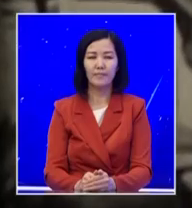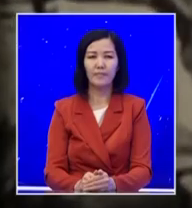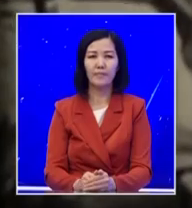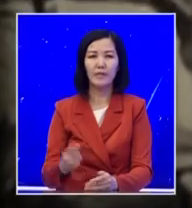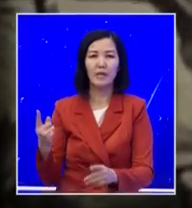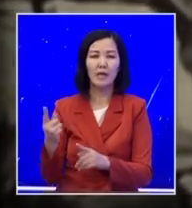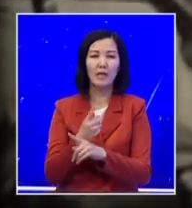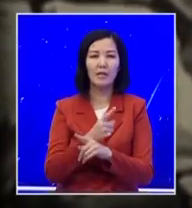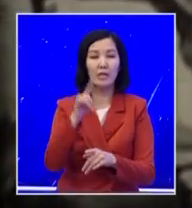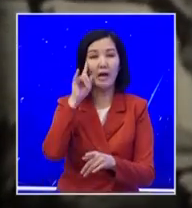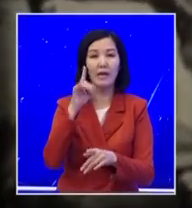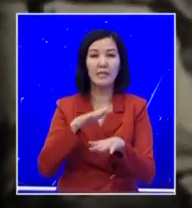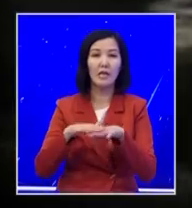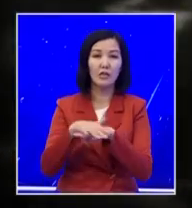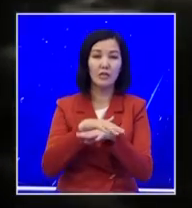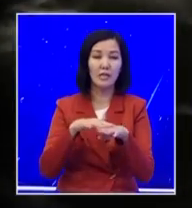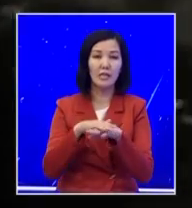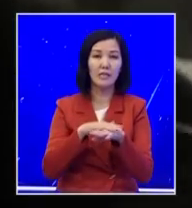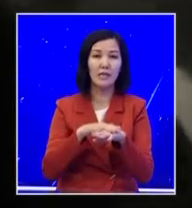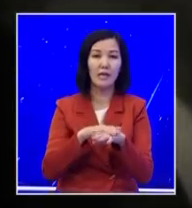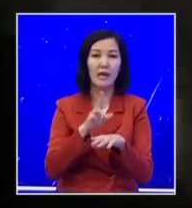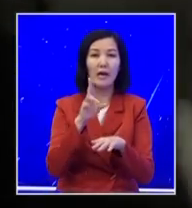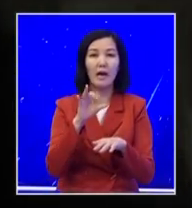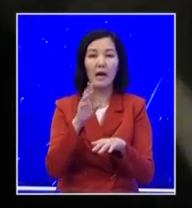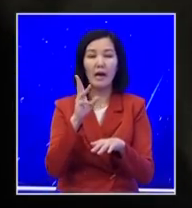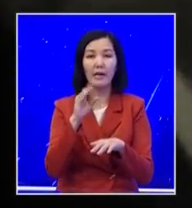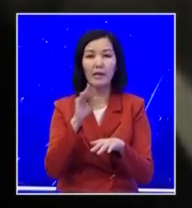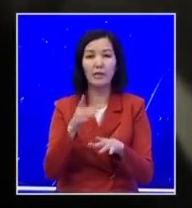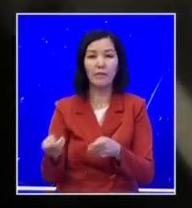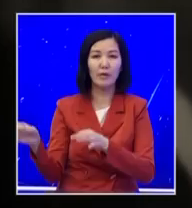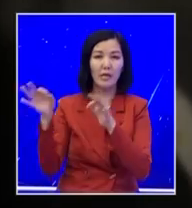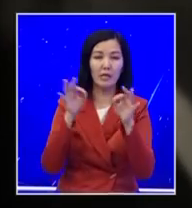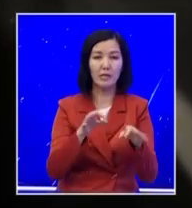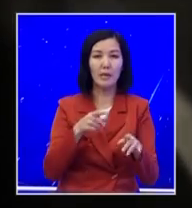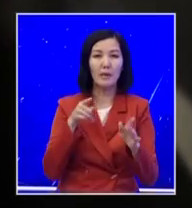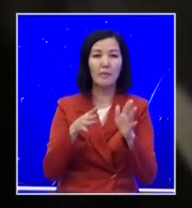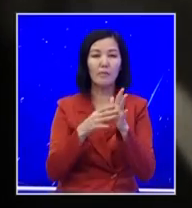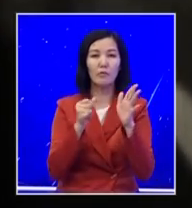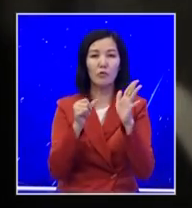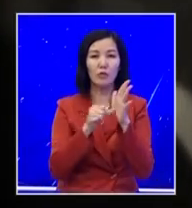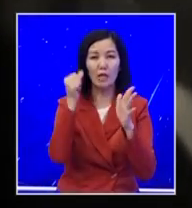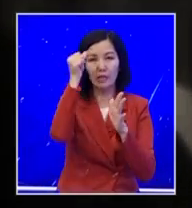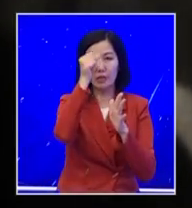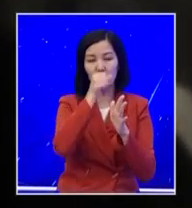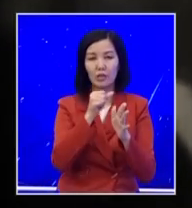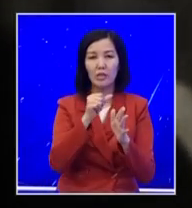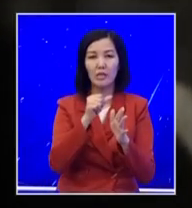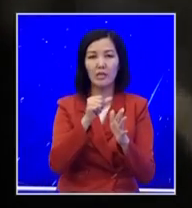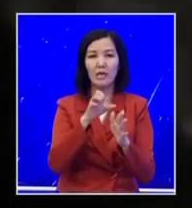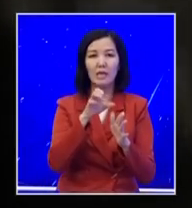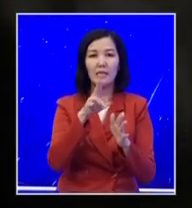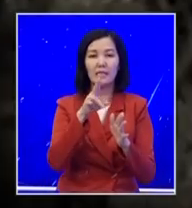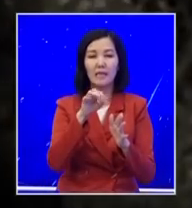Алғашқы нәубет қазақ даласына қара шекпенділерді қоныстандырудан басталды. Бұл 1906 жылғы Столыпин